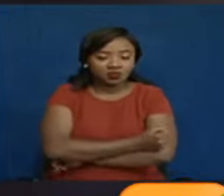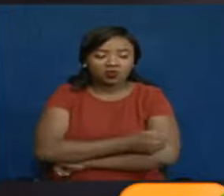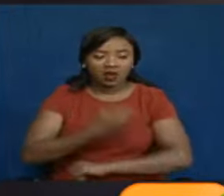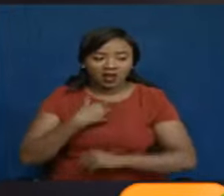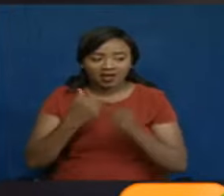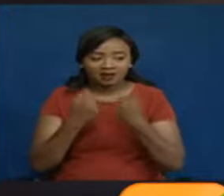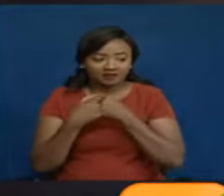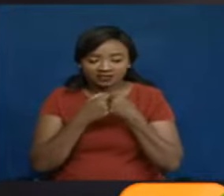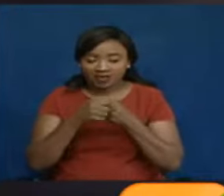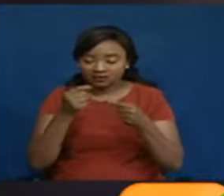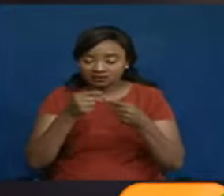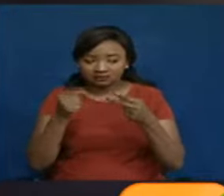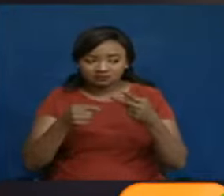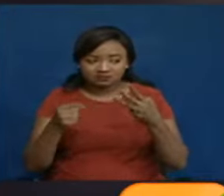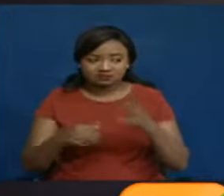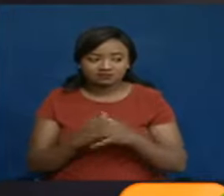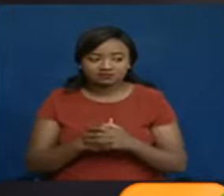nyingi,